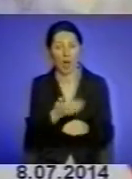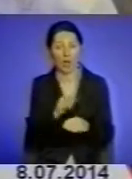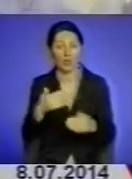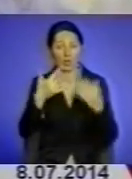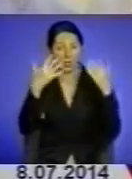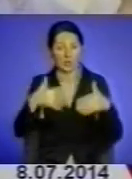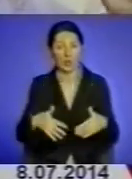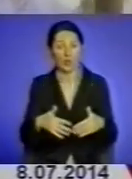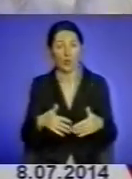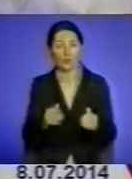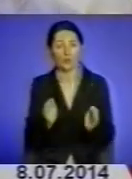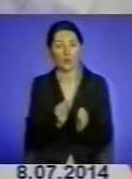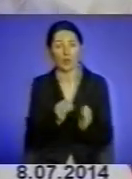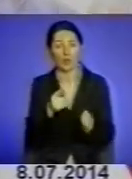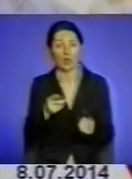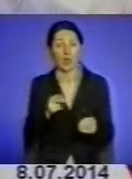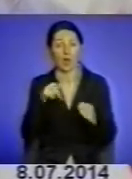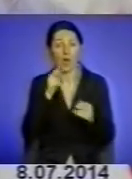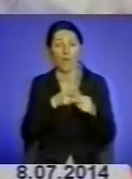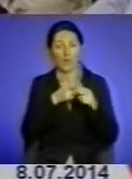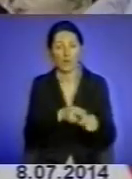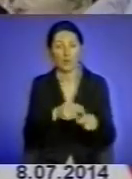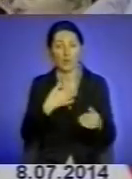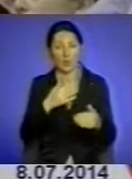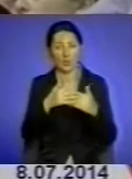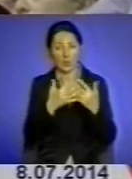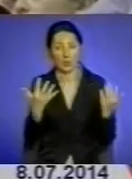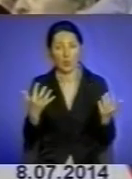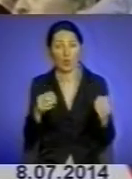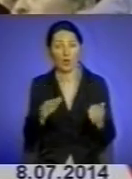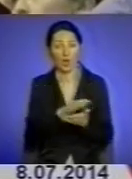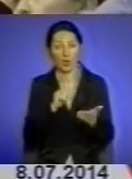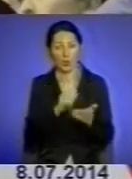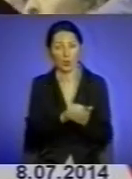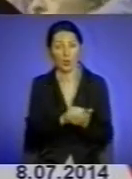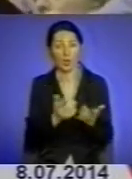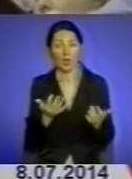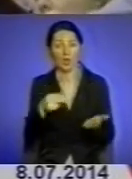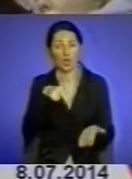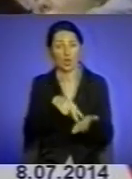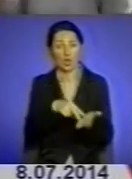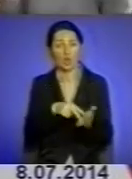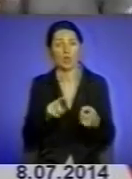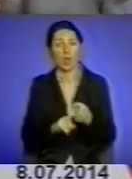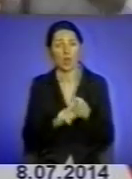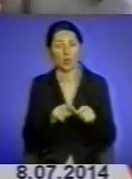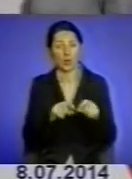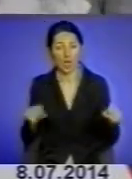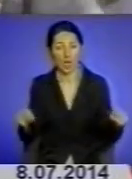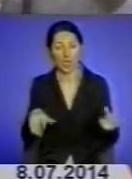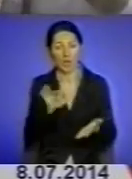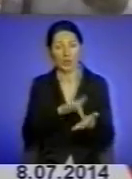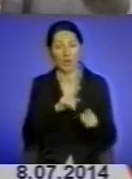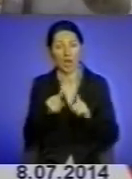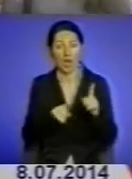мене мікрон. Вони влізли в мій забор, вони його і руйнують. І вони ще плюс стоять на комунікаціях, тому що міська рада, ми дивилися